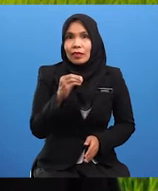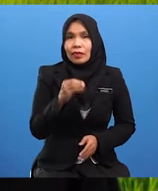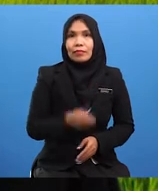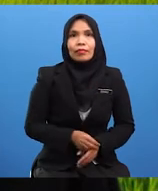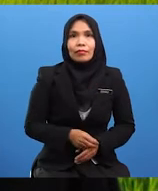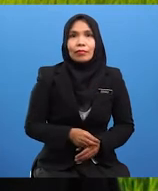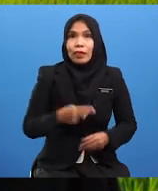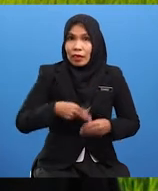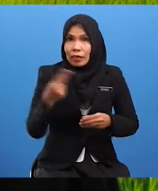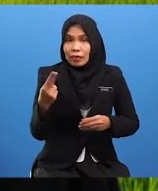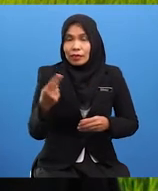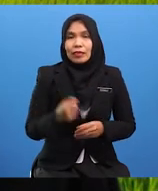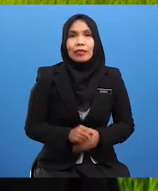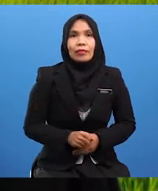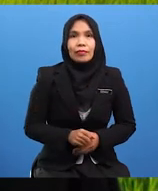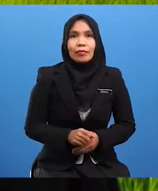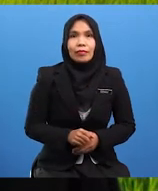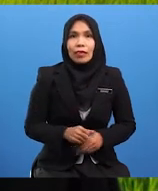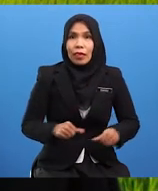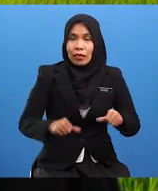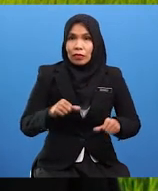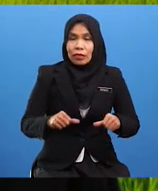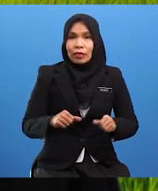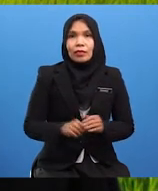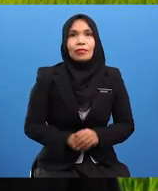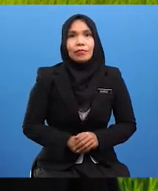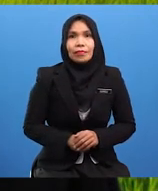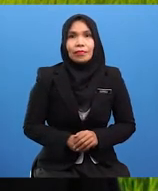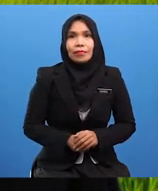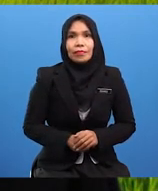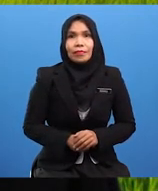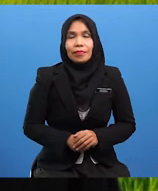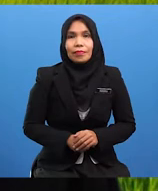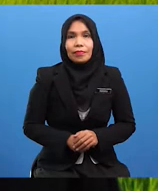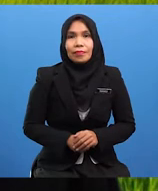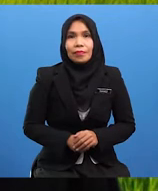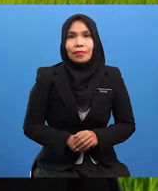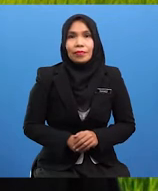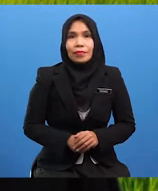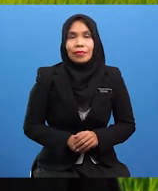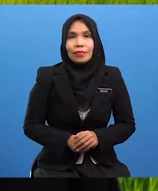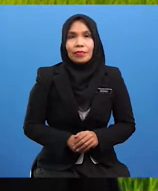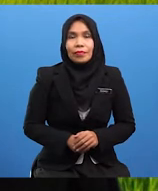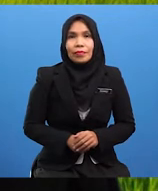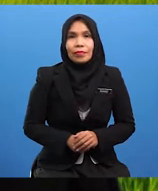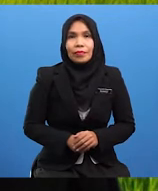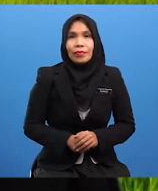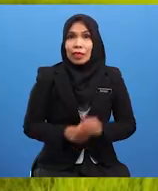cetakan daripada motif flora yang popular di kalangan penduduk Sabah